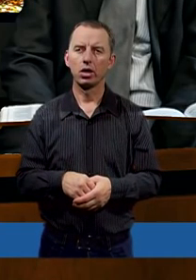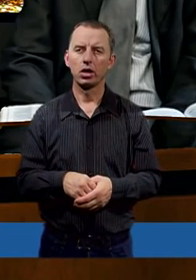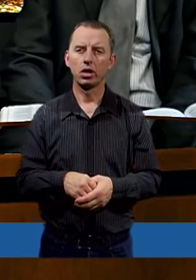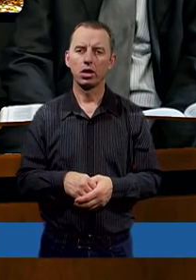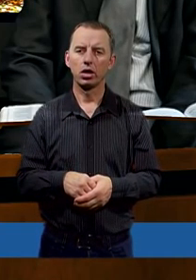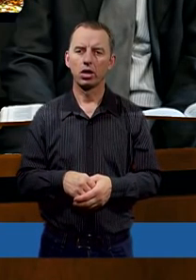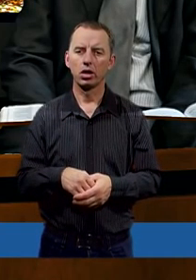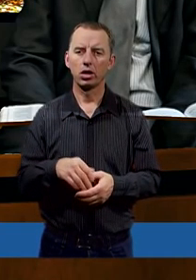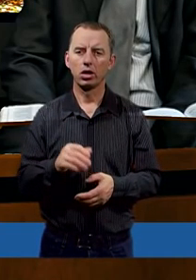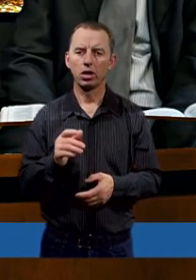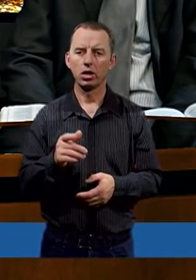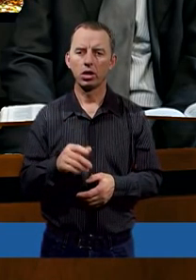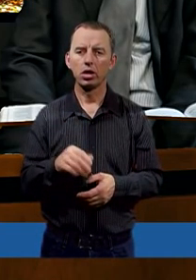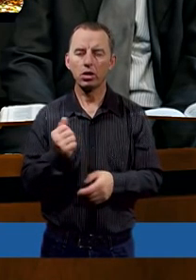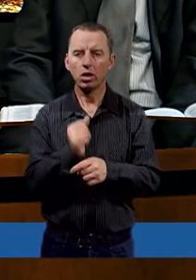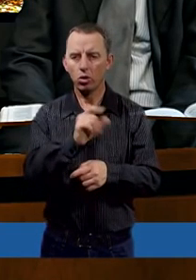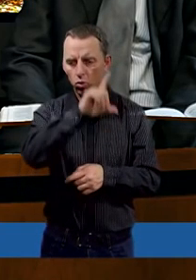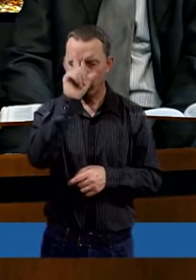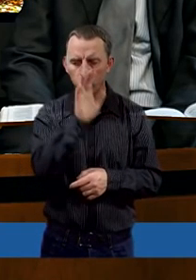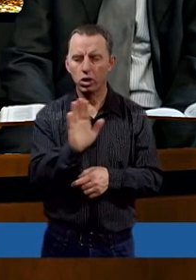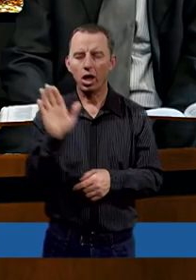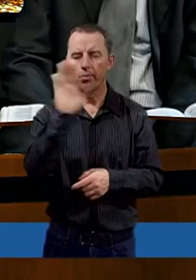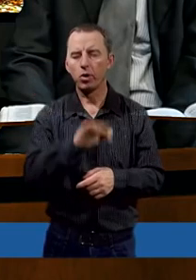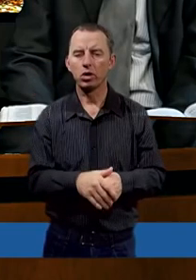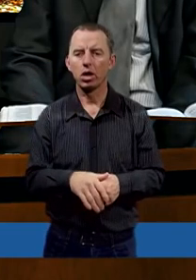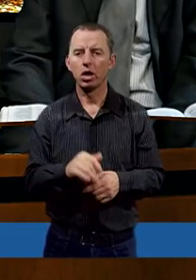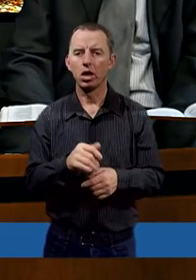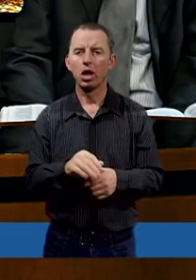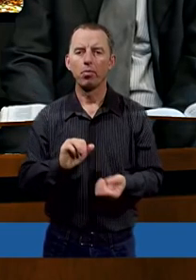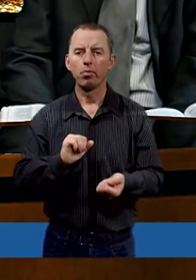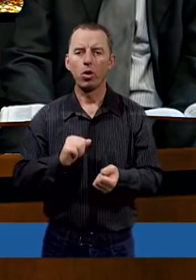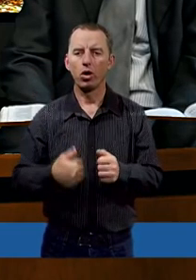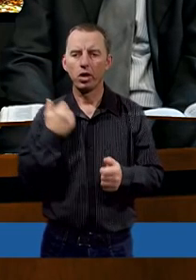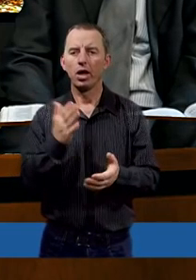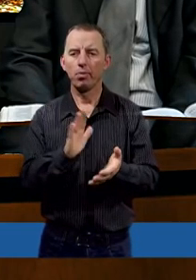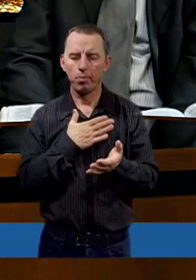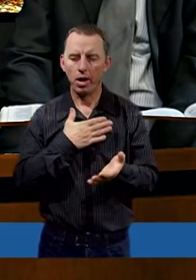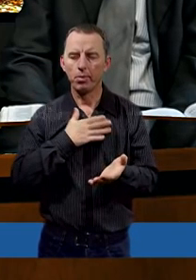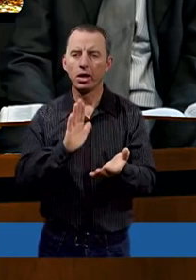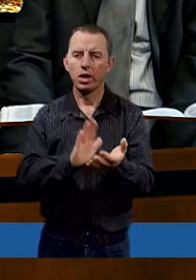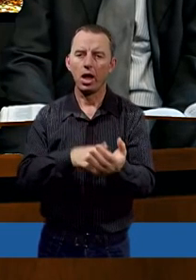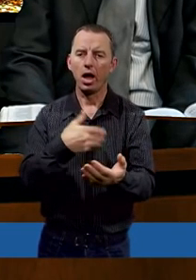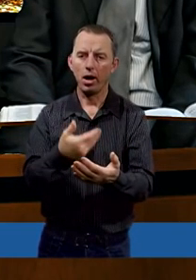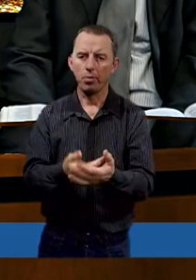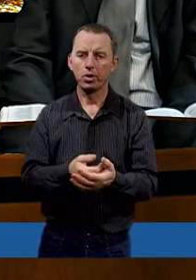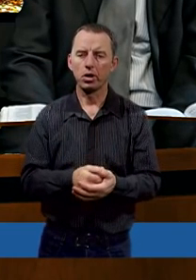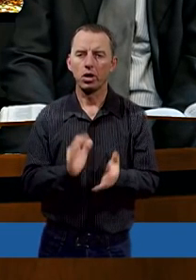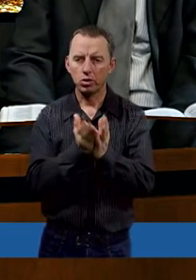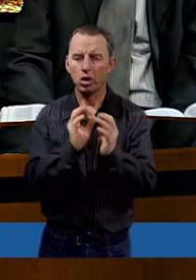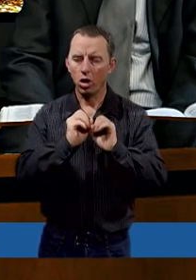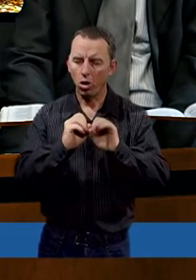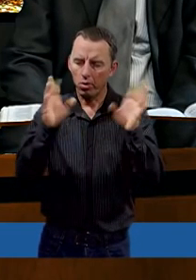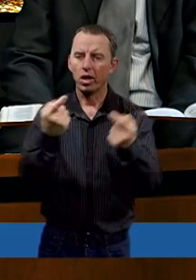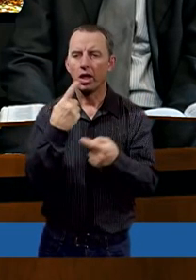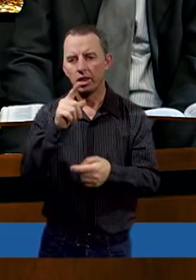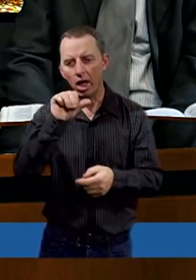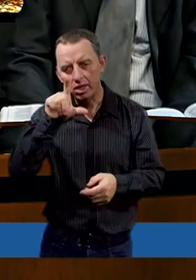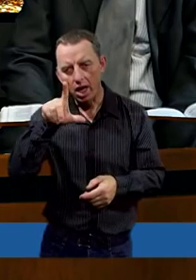to zagadnienie związane na przykład z ludem Bożym. Bo zobaczcie, mamy na przykład Księgę Objawienia, Księgę Daniela,